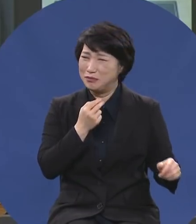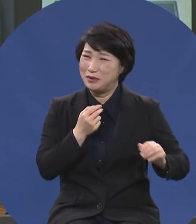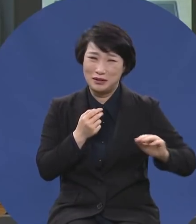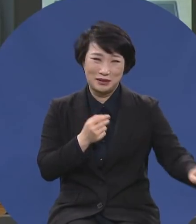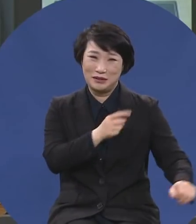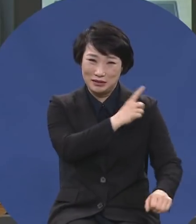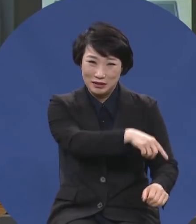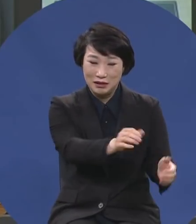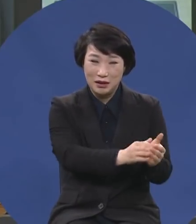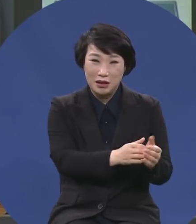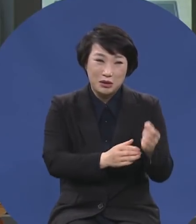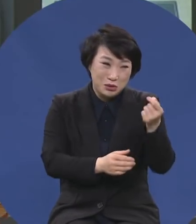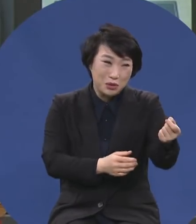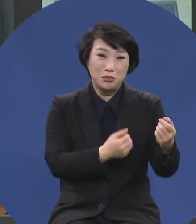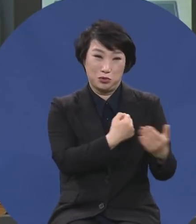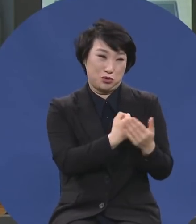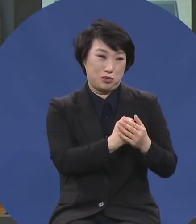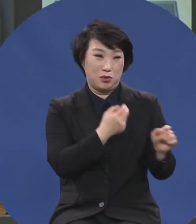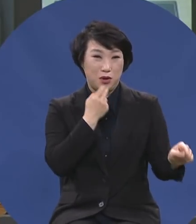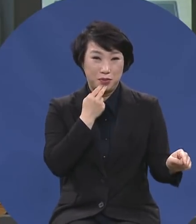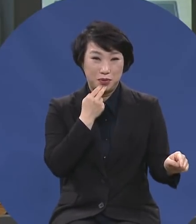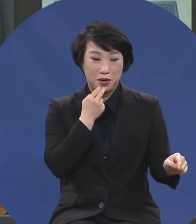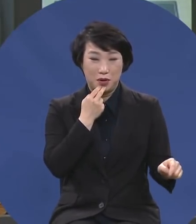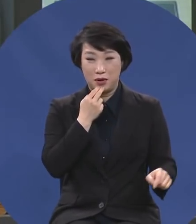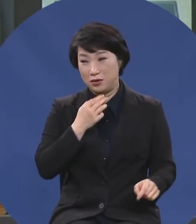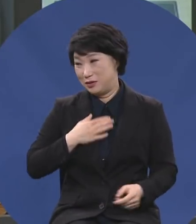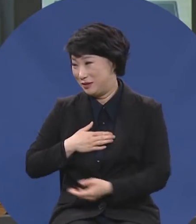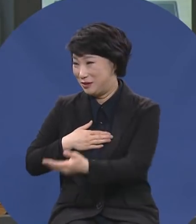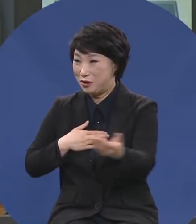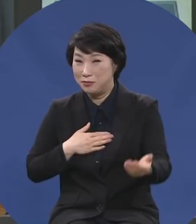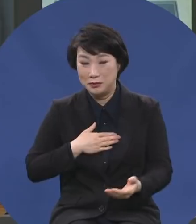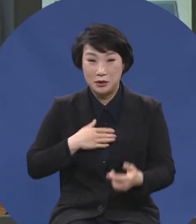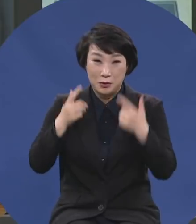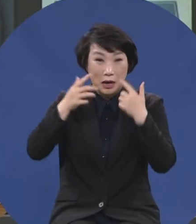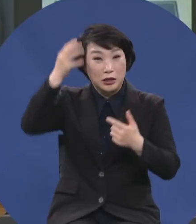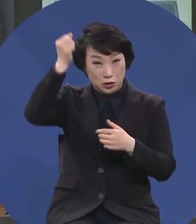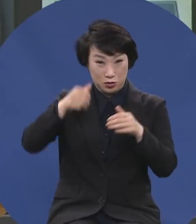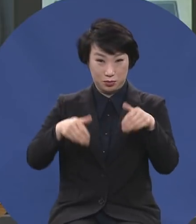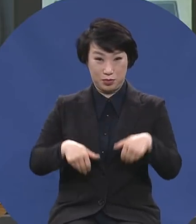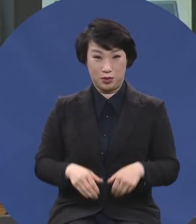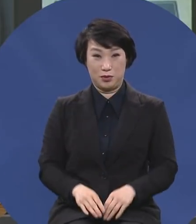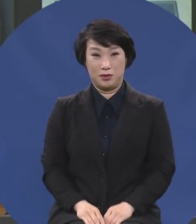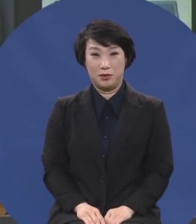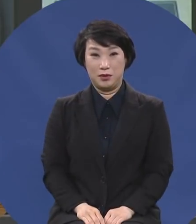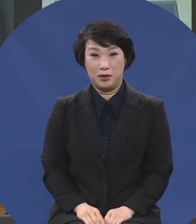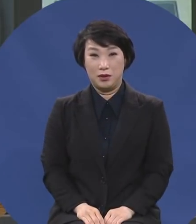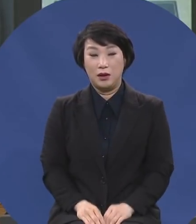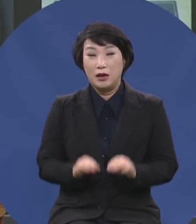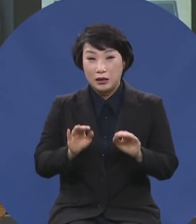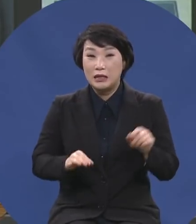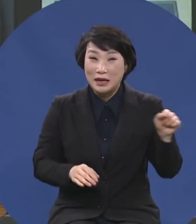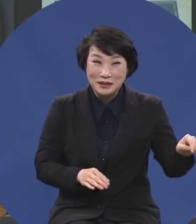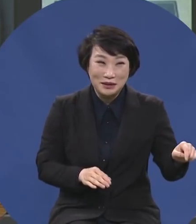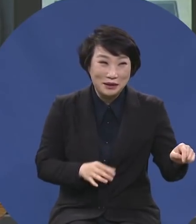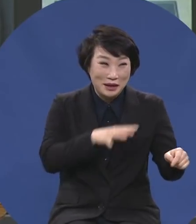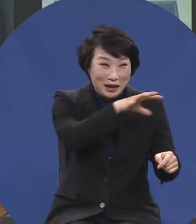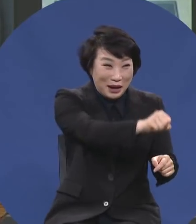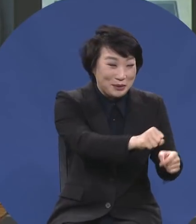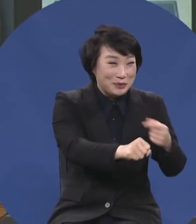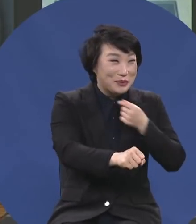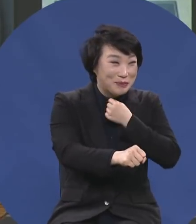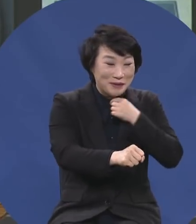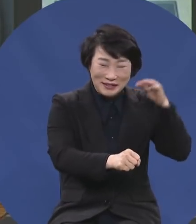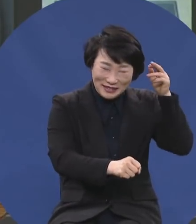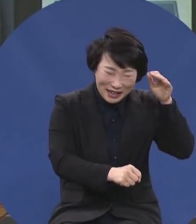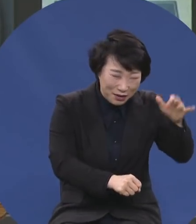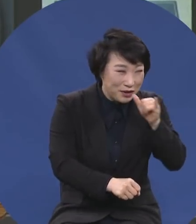전혀 무일푼도 없는 존재라는 사실을 우리는 분명히 알아야 되는데, 이것을 갖기를